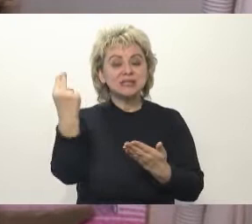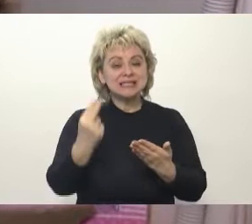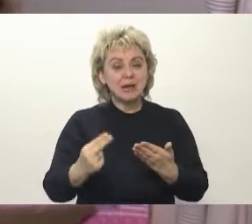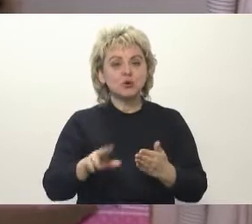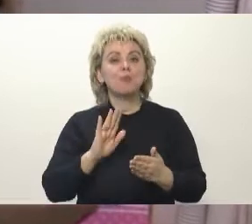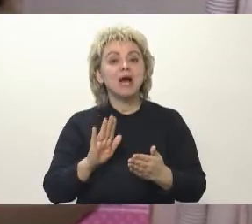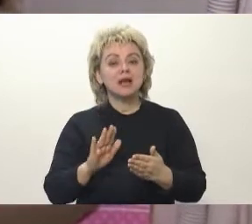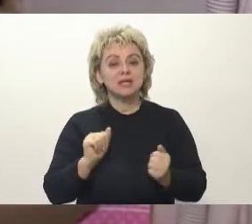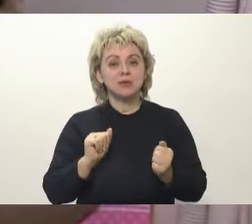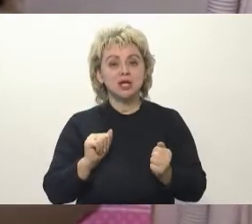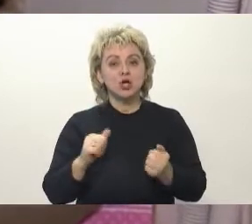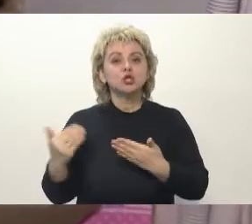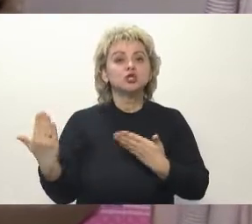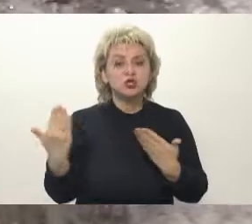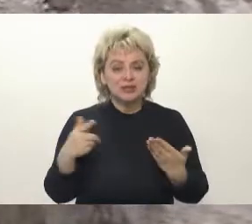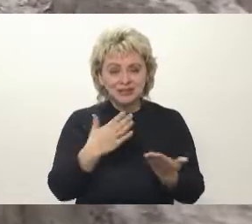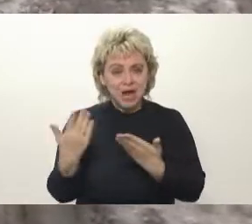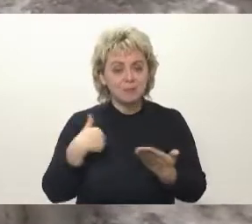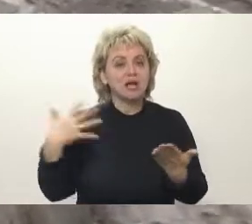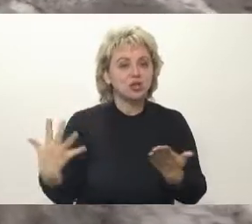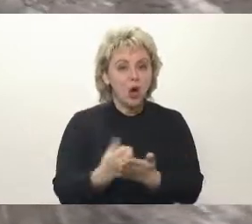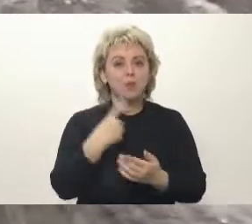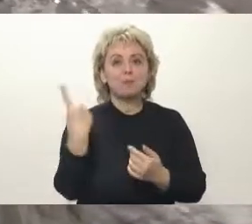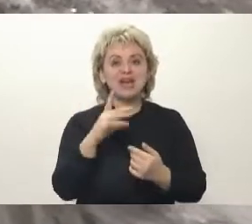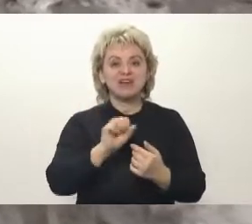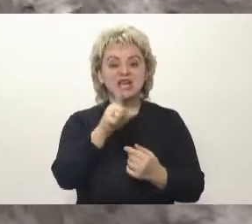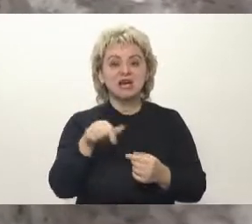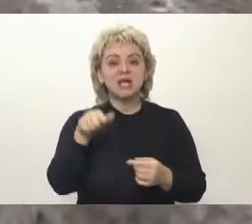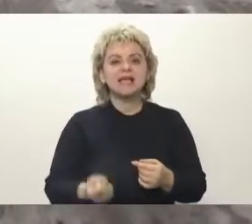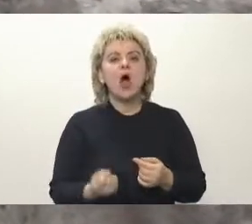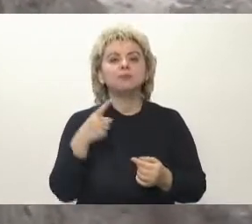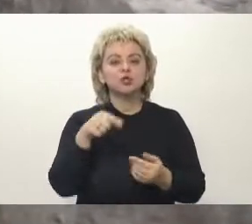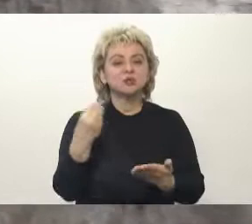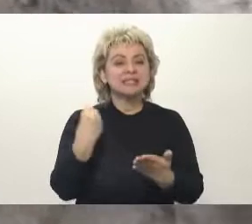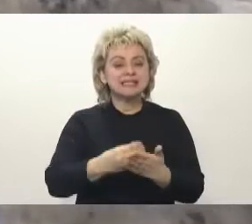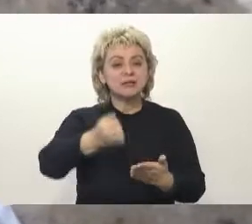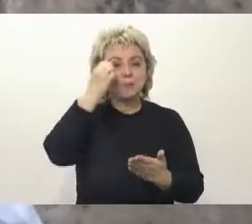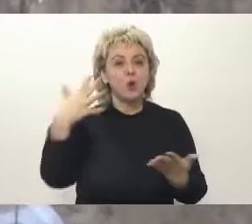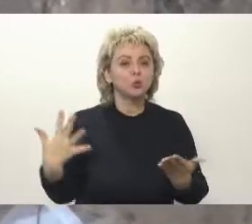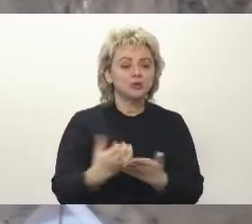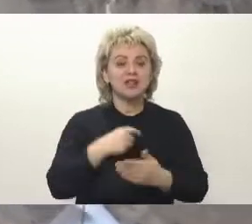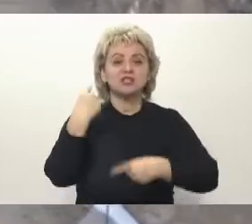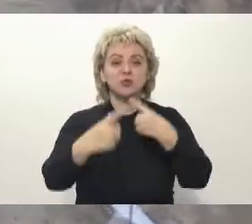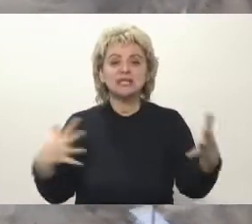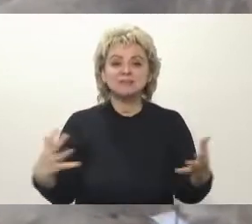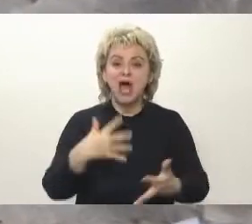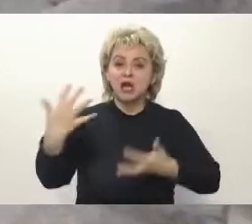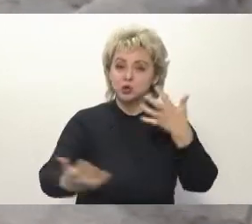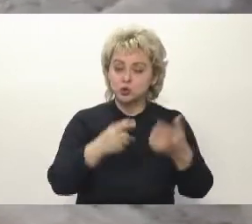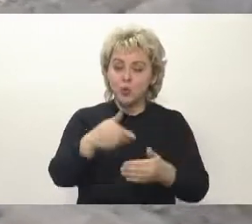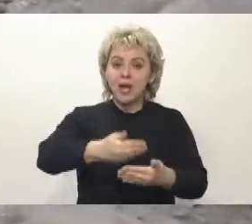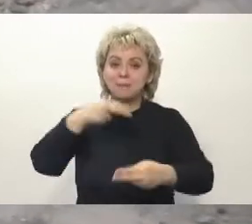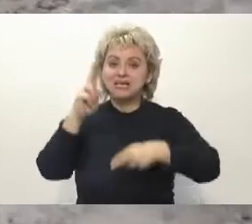ну, по крайней мере, читаемое, мы находим в первый раз. Обнаружить ценный артефакт удалось в ходе спасательных раскопок